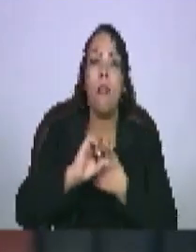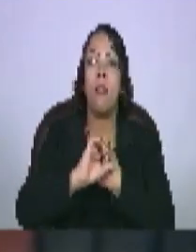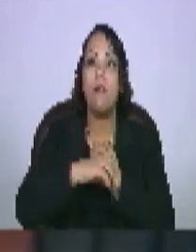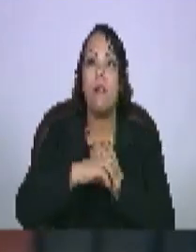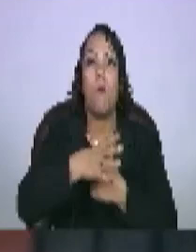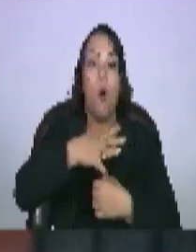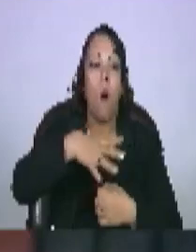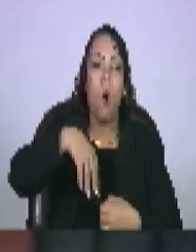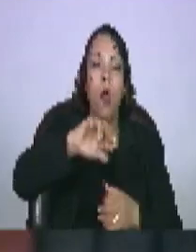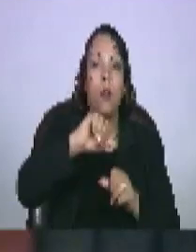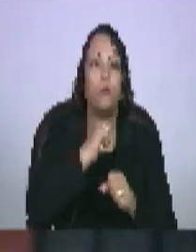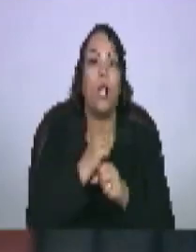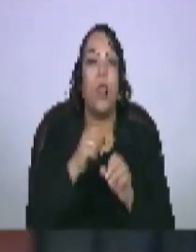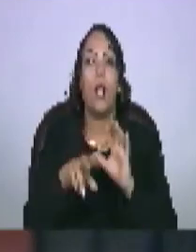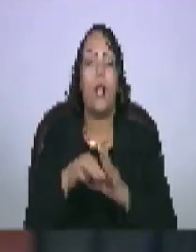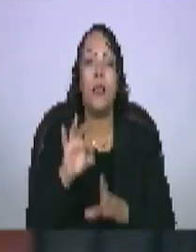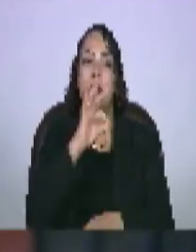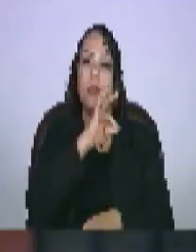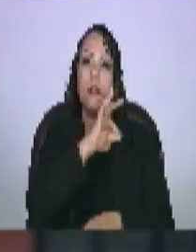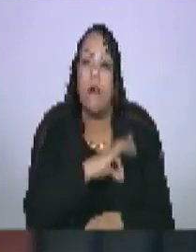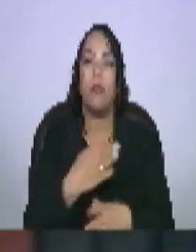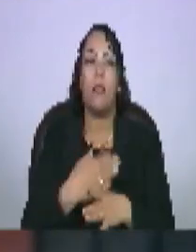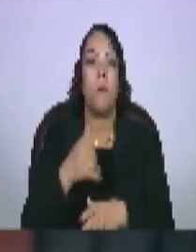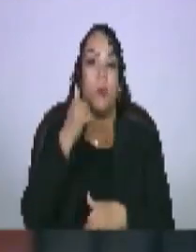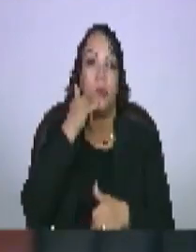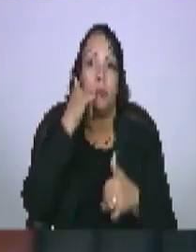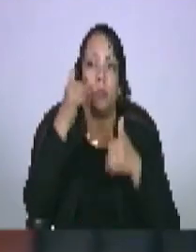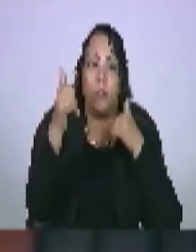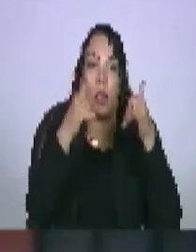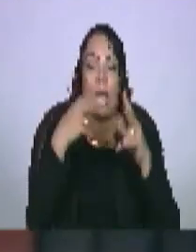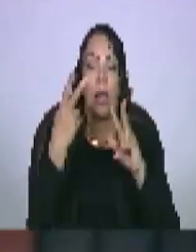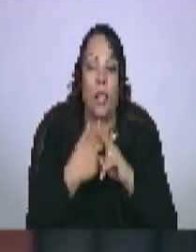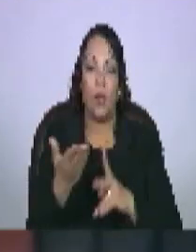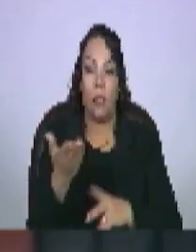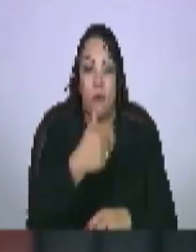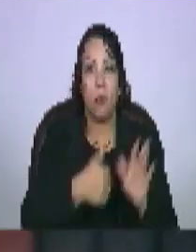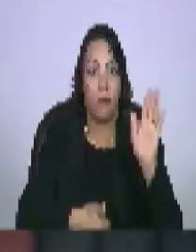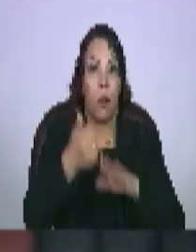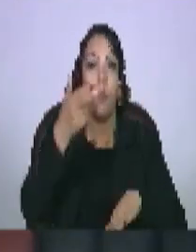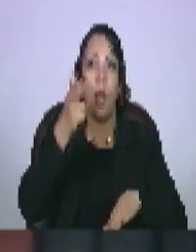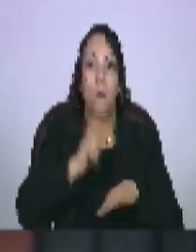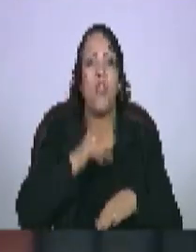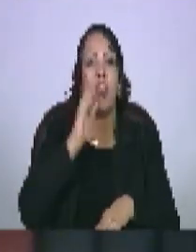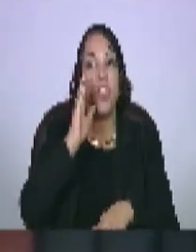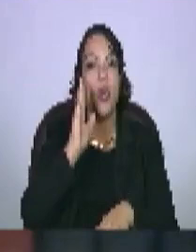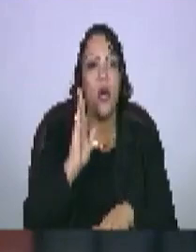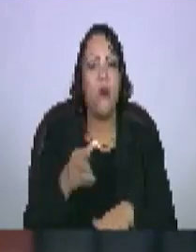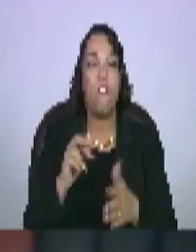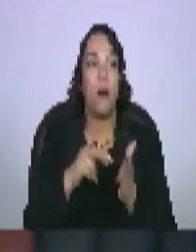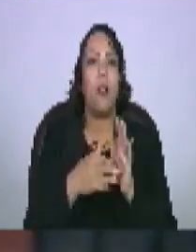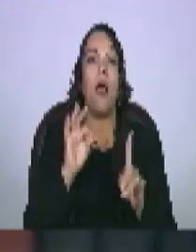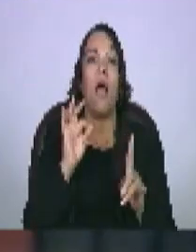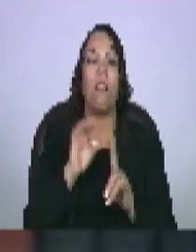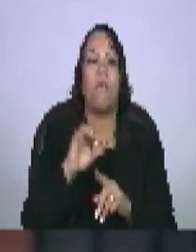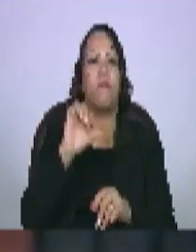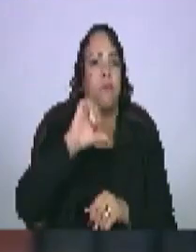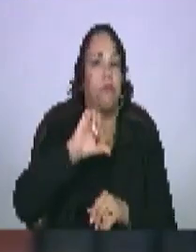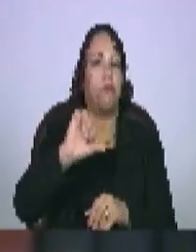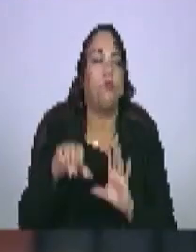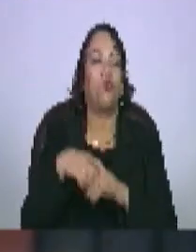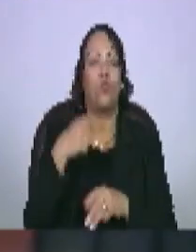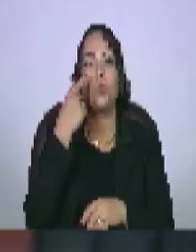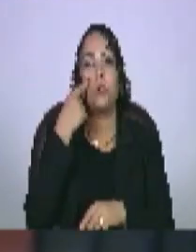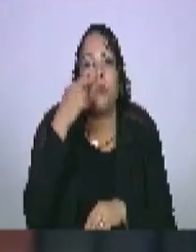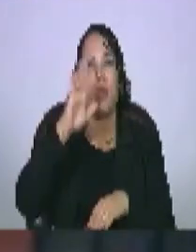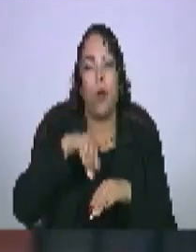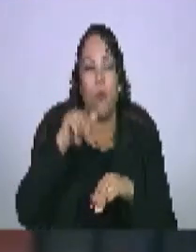اللي ممكن تستخدم لفوائد اتصال بين الناس افضل وممكن تستخدم في اغراض دنيئه وسلبيه زي اللي احنا